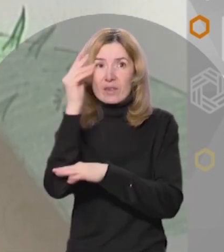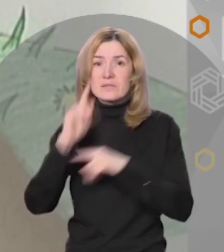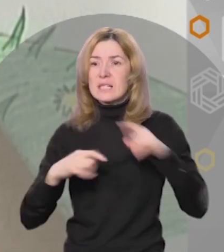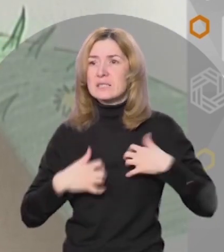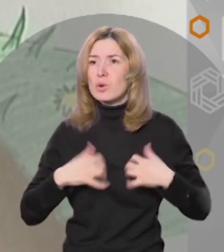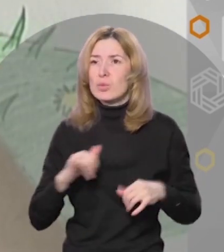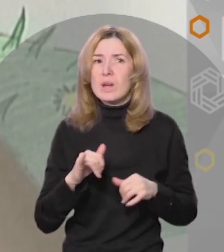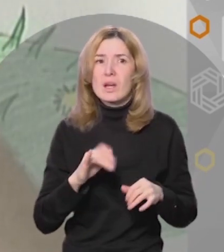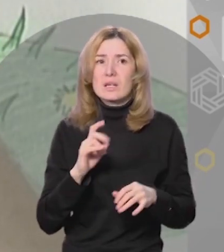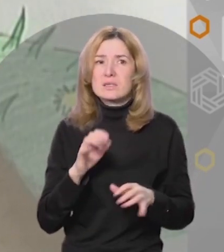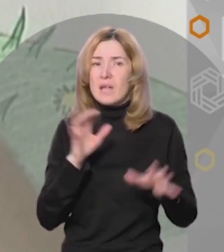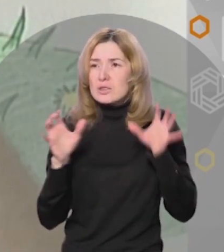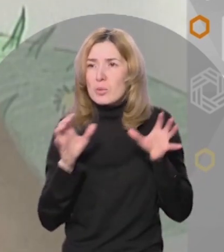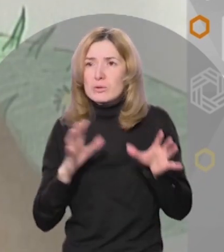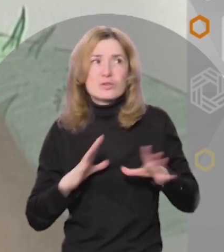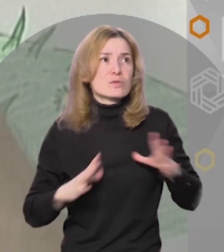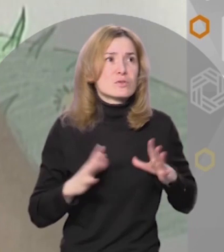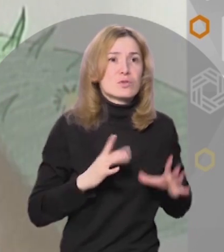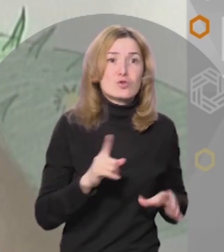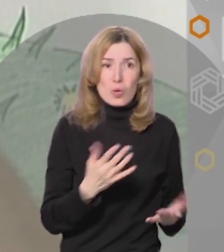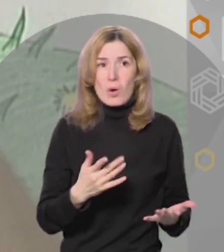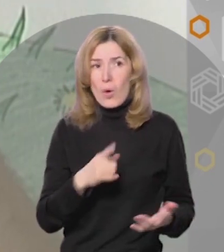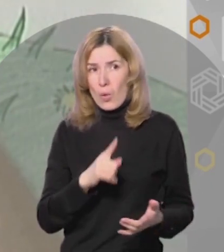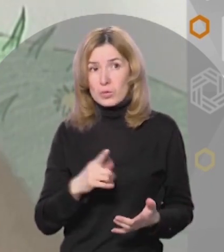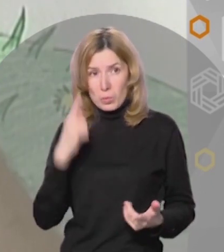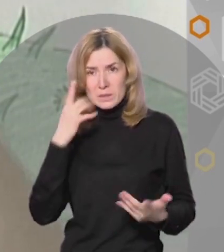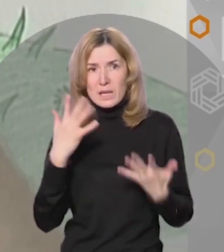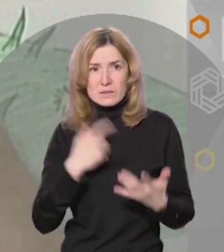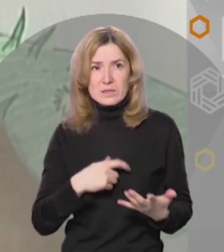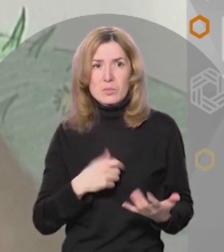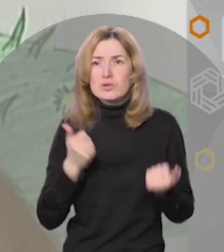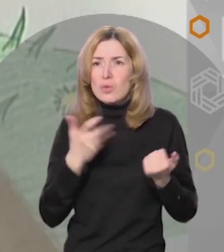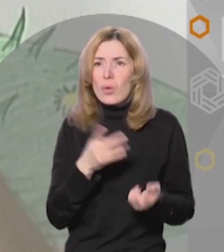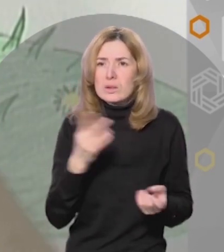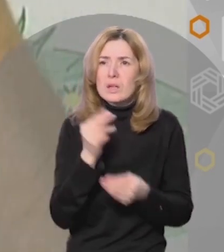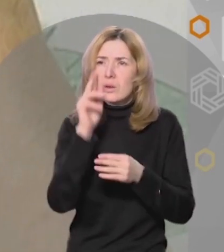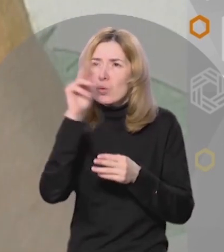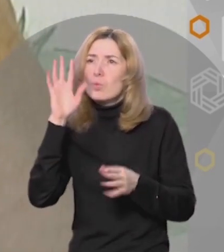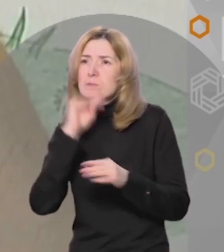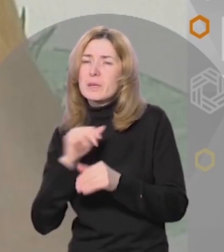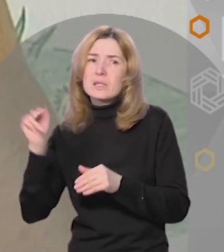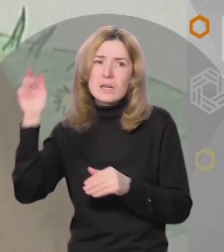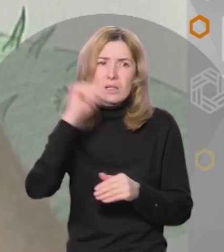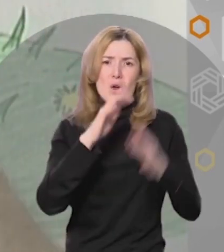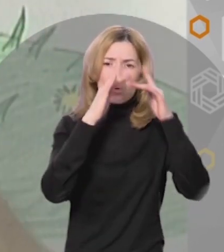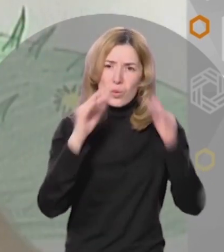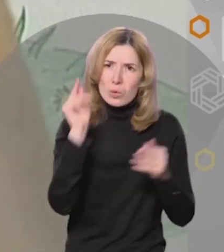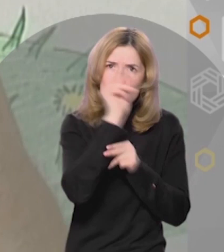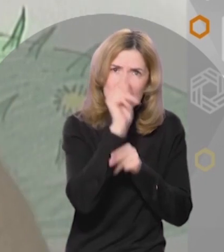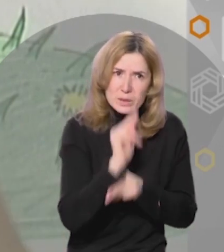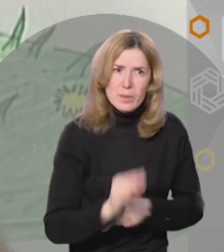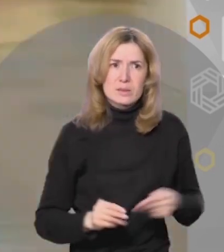всегда спешил куда-то с озабоченным видом. Еще бы! Только представьте себе, сколько надо было успеть.